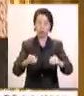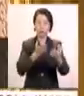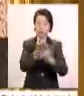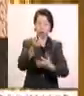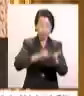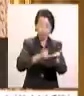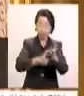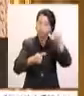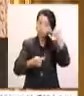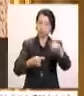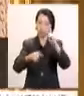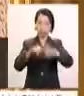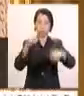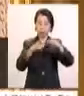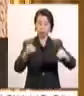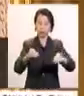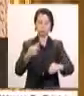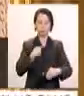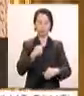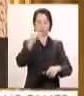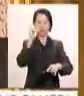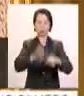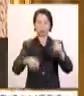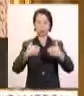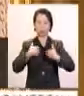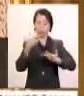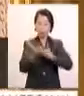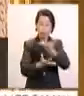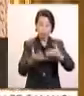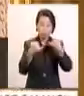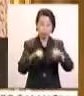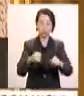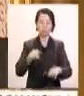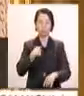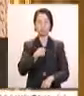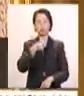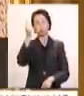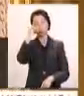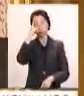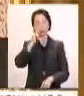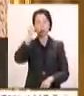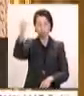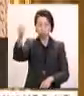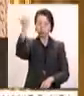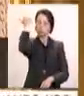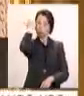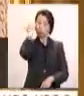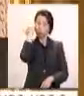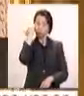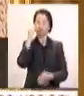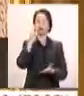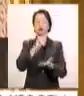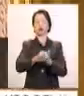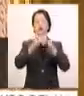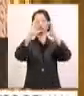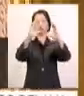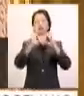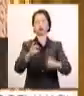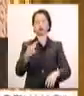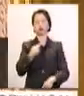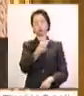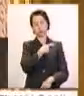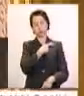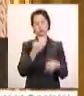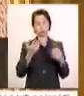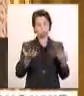rundingan. Kita tak boleh ada arbitration, kita pergi mahkamah. Itu cara kita. Tapi kita